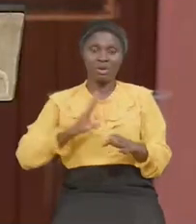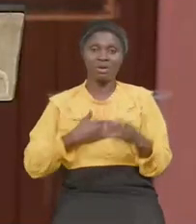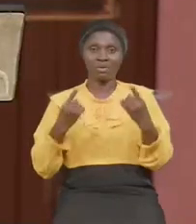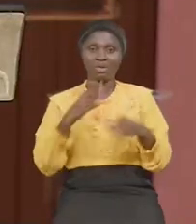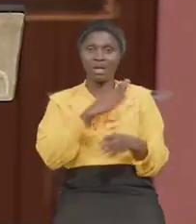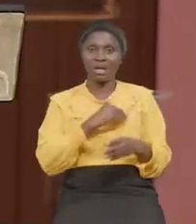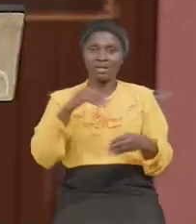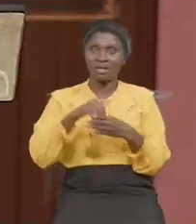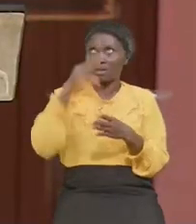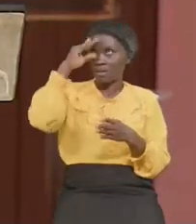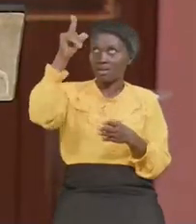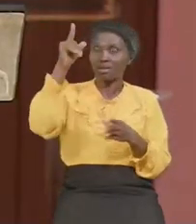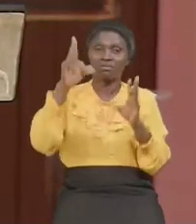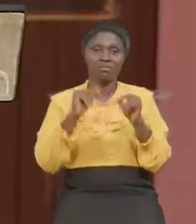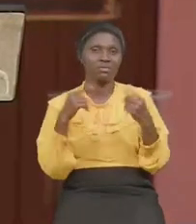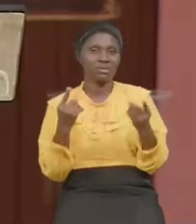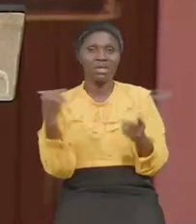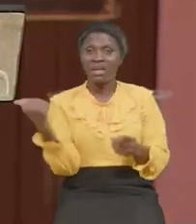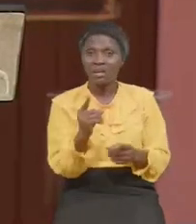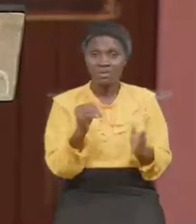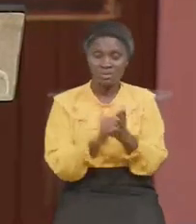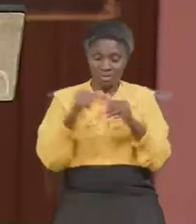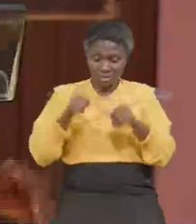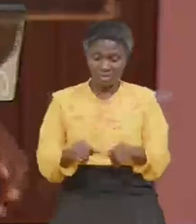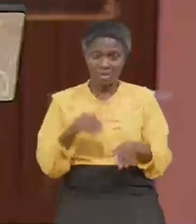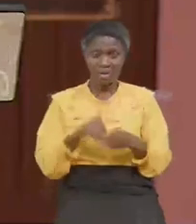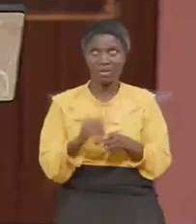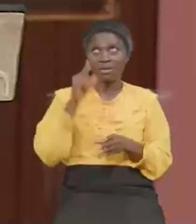Quiconque demeure en lui ne pêche point.